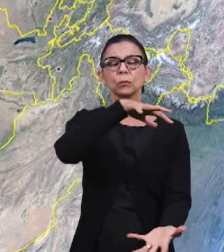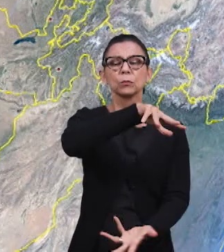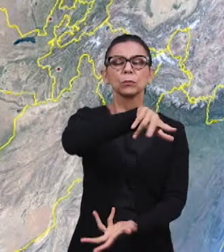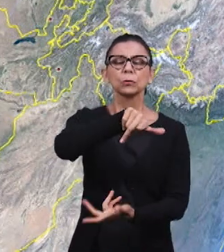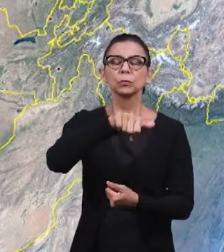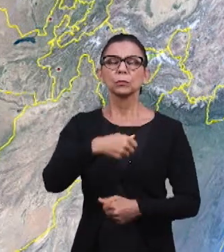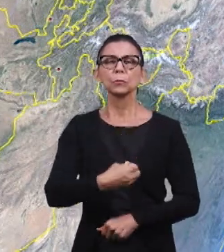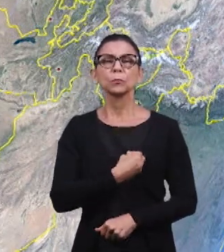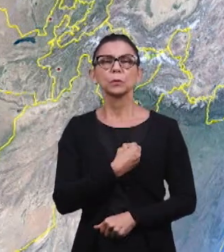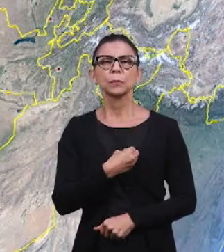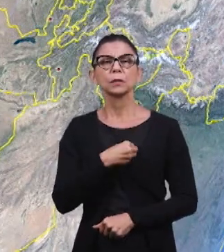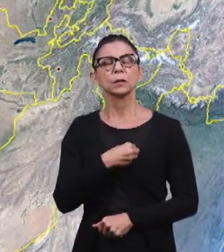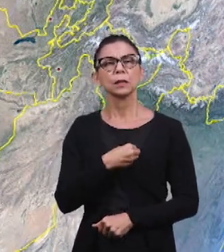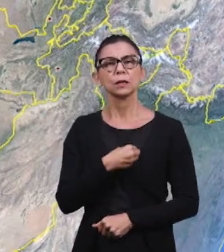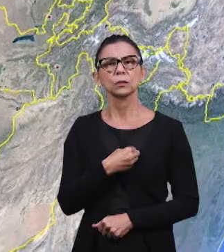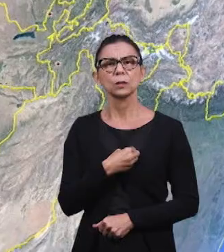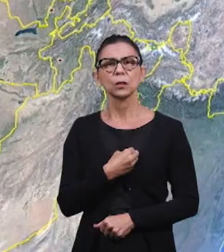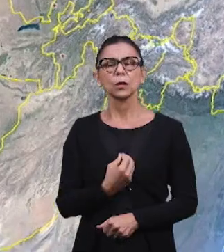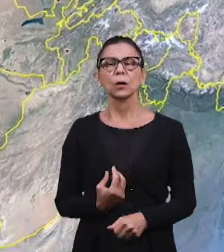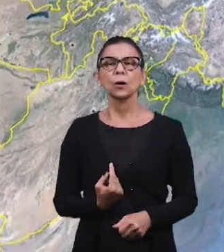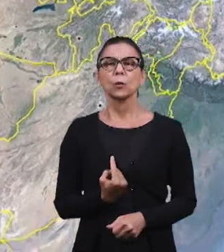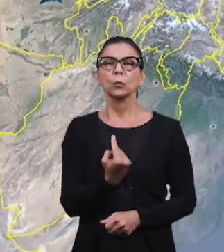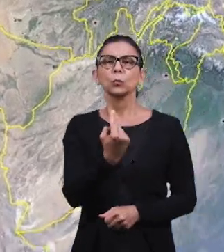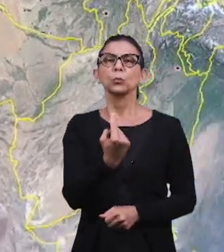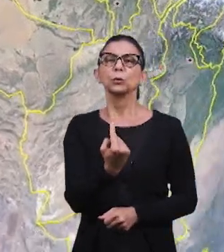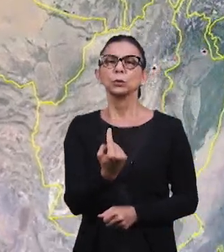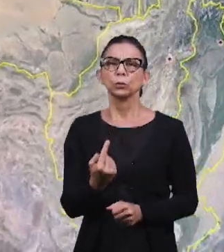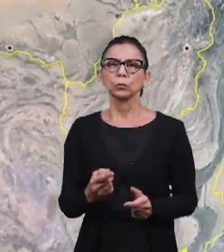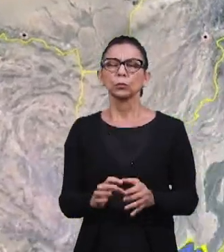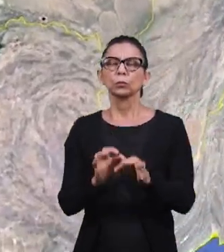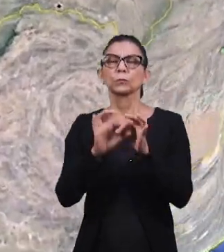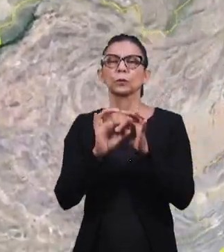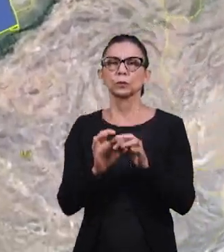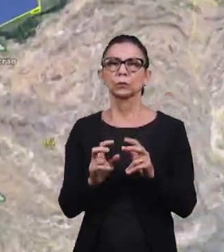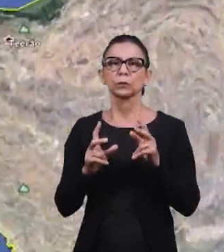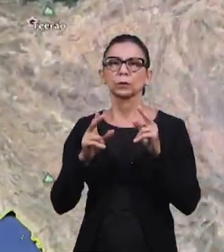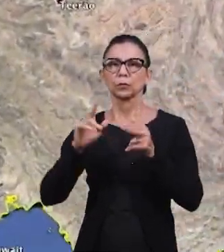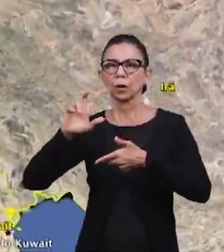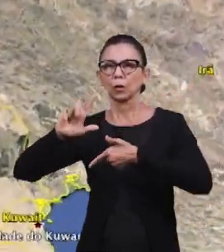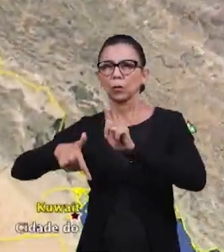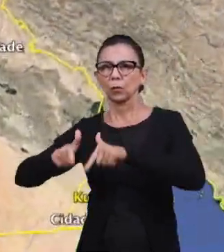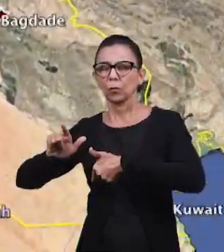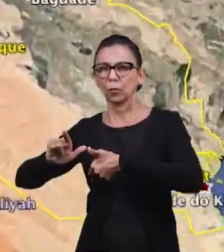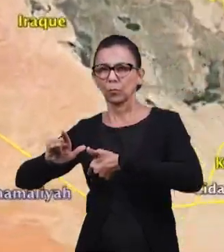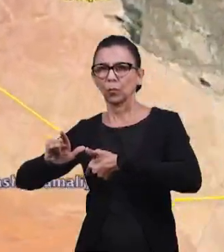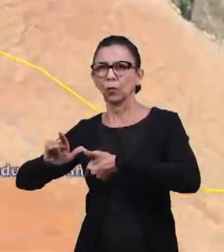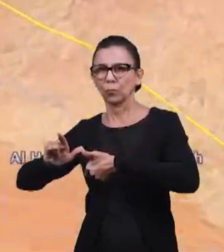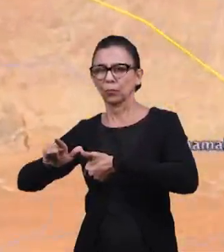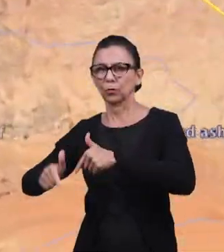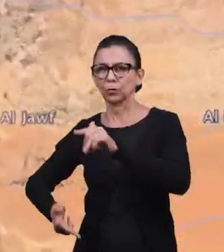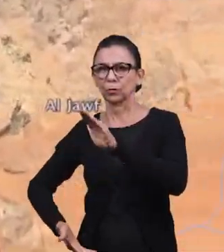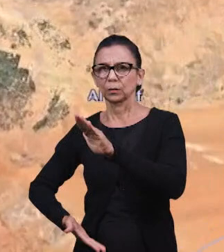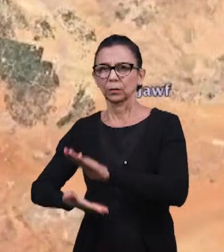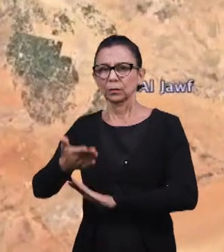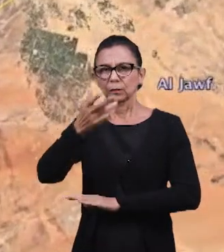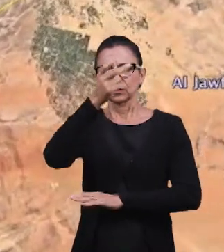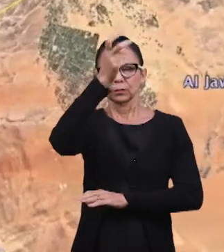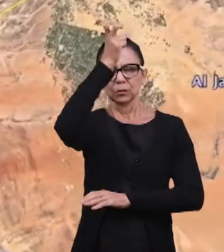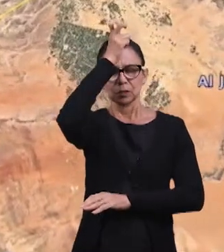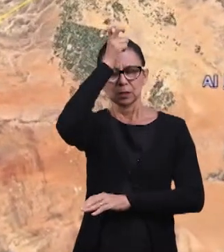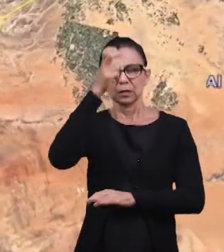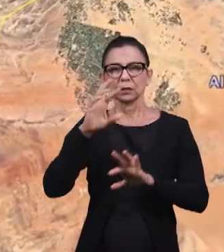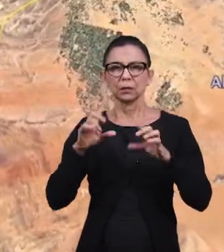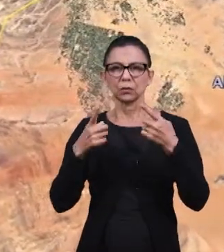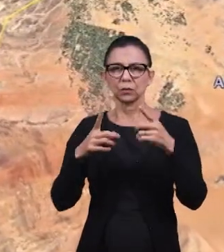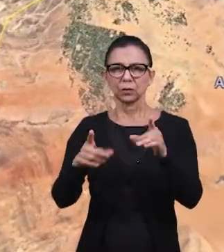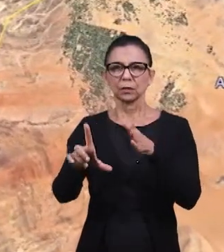planète vivent au moment d'unité et de communion, comme l'ont vécu les Hébreux à leur sortie d'Égypte et les disciples avec le